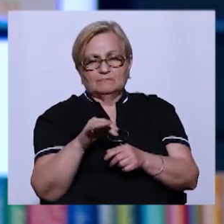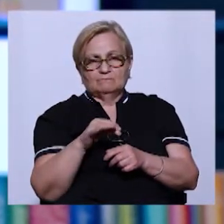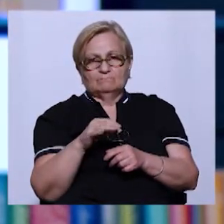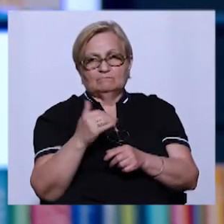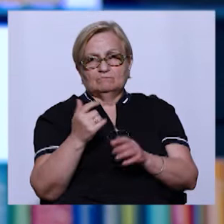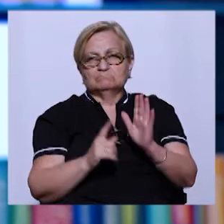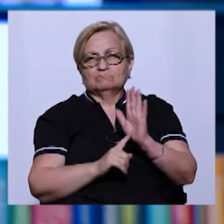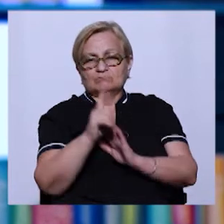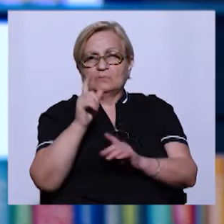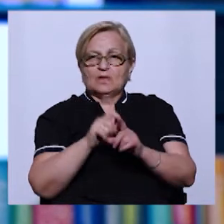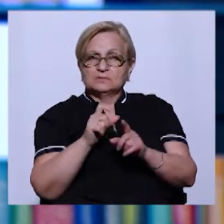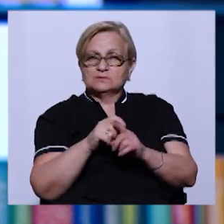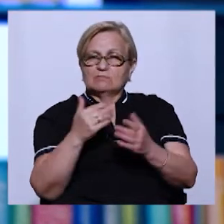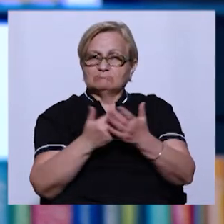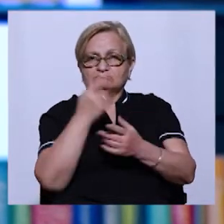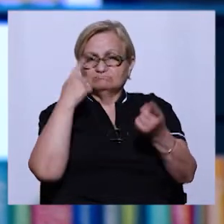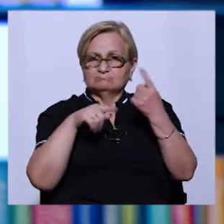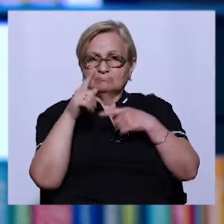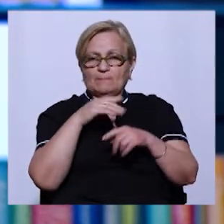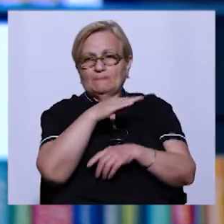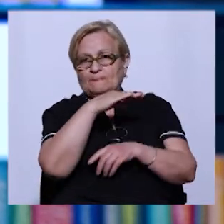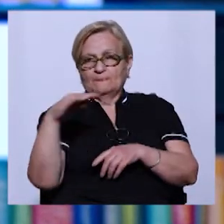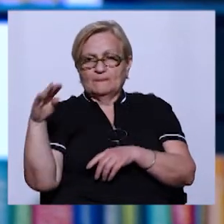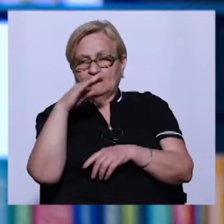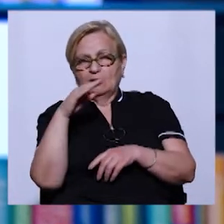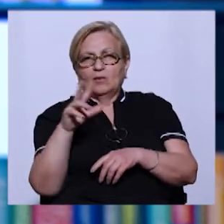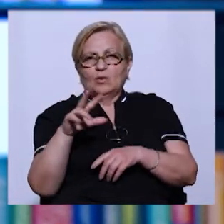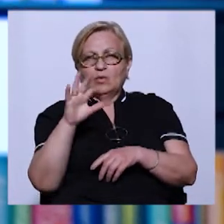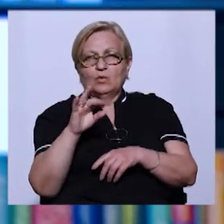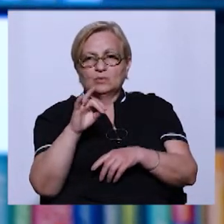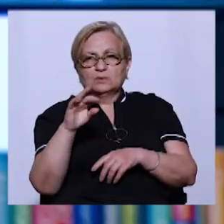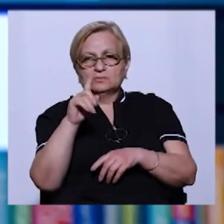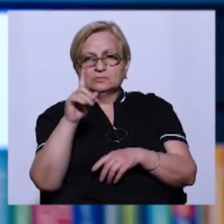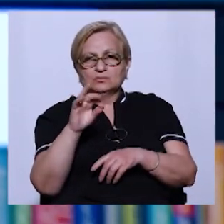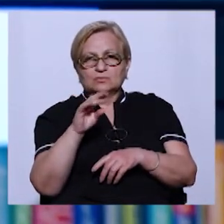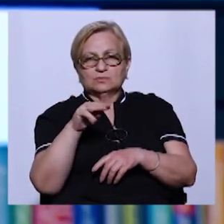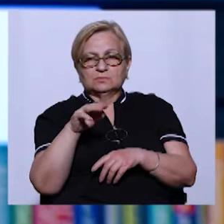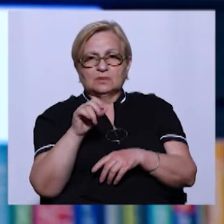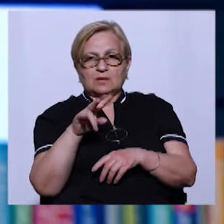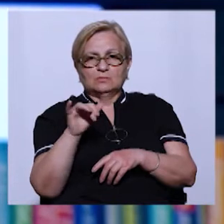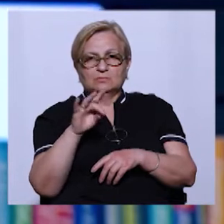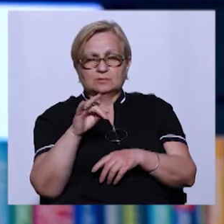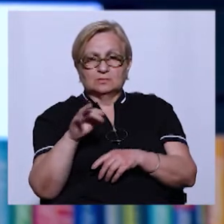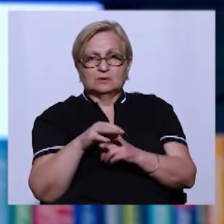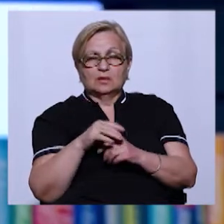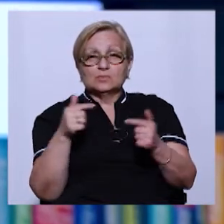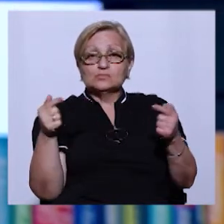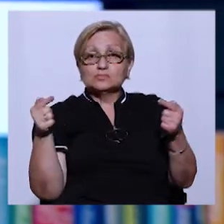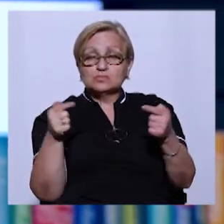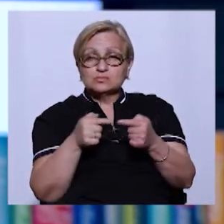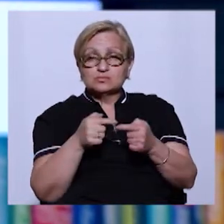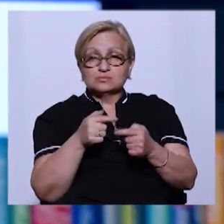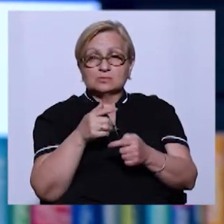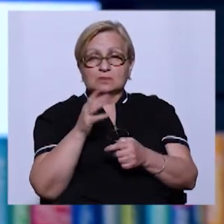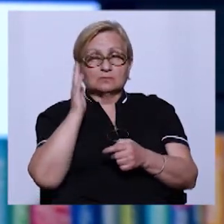შემოდის აქ სიტყვები ახალი, ვერტიკალური, ჰორიზონტალური რაღაცები. რომელიც წარმოდგენა გაქვთ თქვენ რაღაცა, უფრო ზუსტად და უფრო